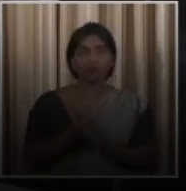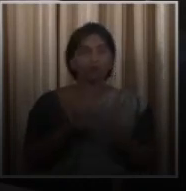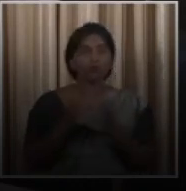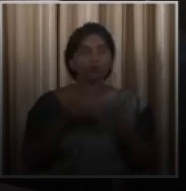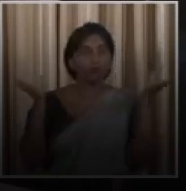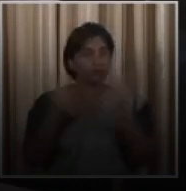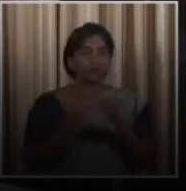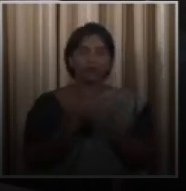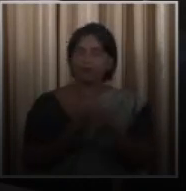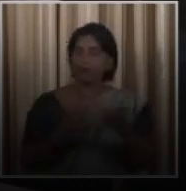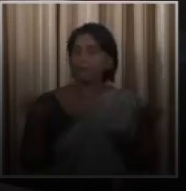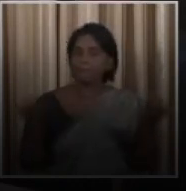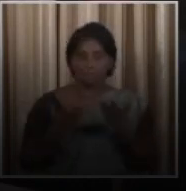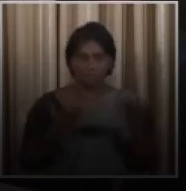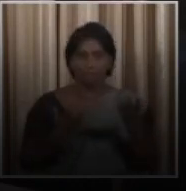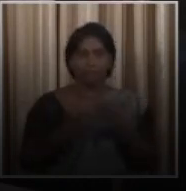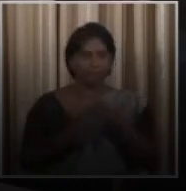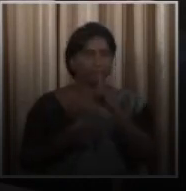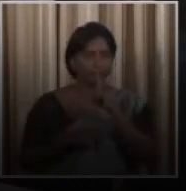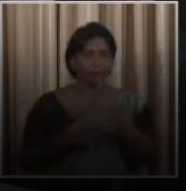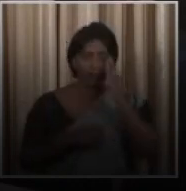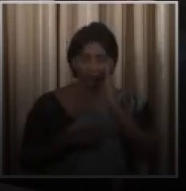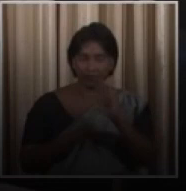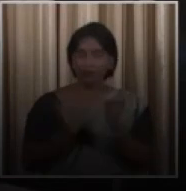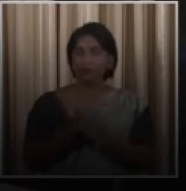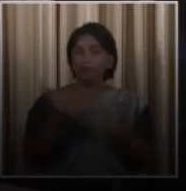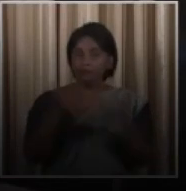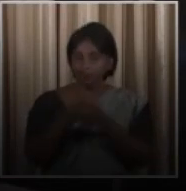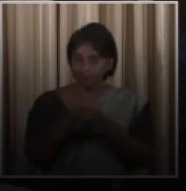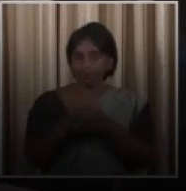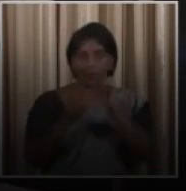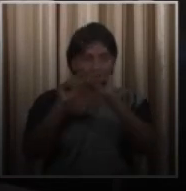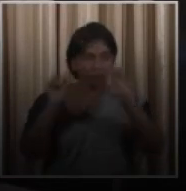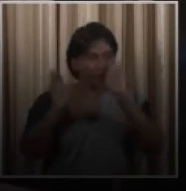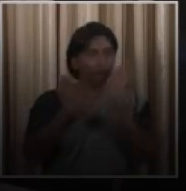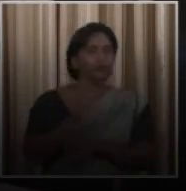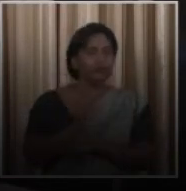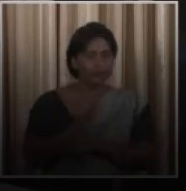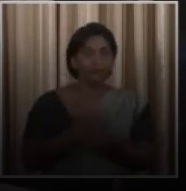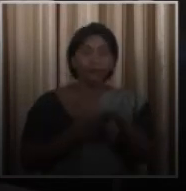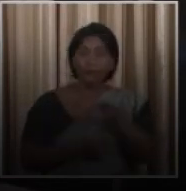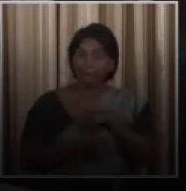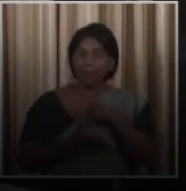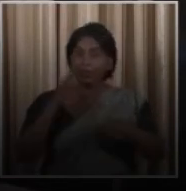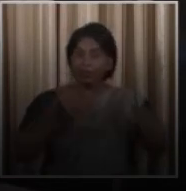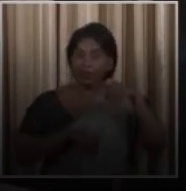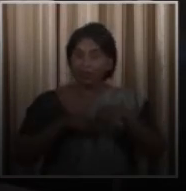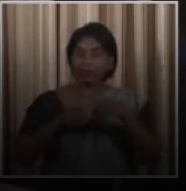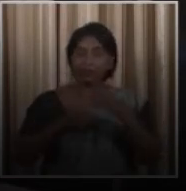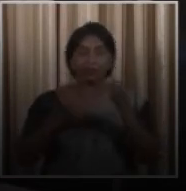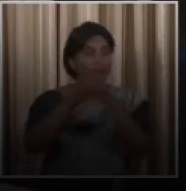මේ වැඩේ කරන්න බෑ. ඒ නිසා ඔබතුමා මා ඉල්ලා සිටිනවා ස්වාධීන කණ්ඩායම් කියන කොටස ඉවත් කරනවා නම් පිළිගත් දේශපාලන පක්ෂ